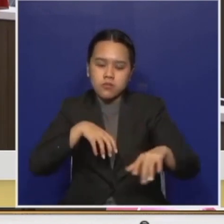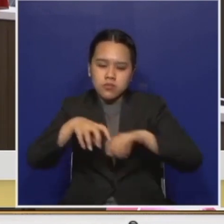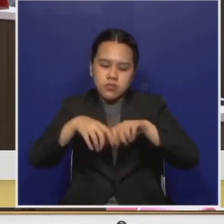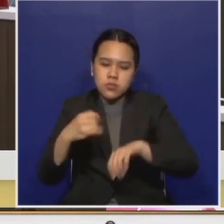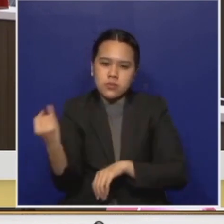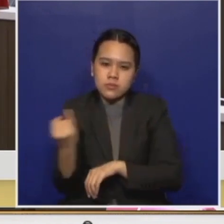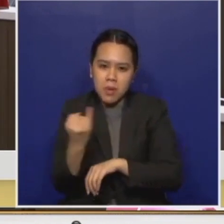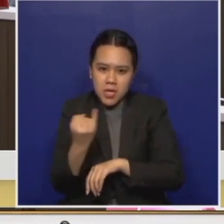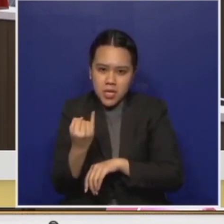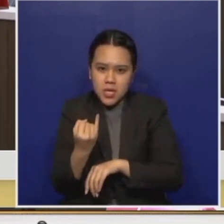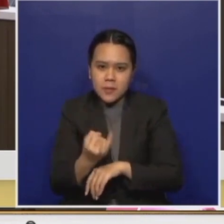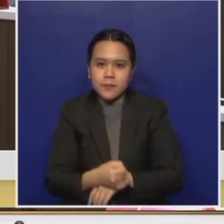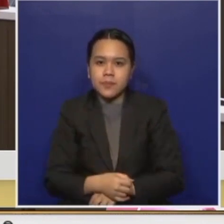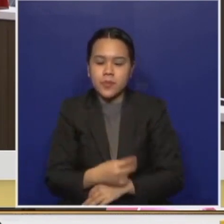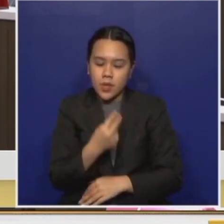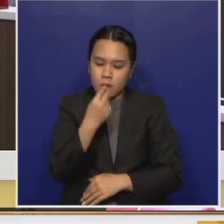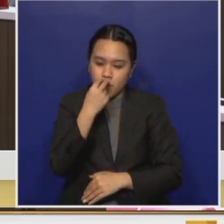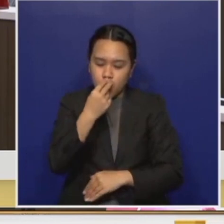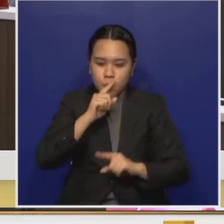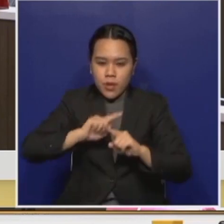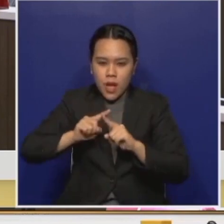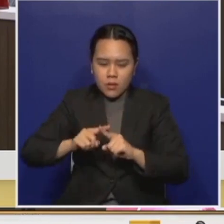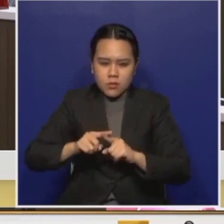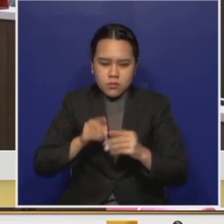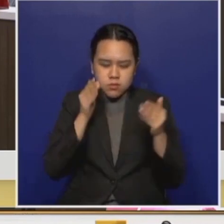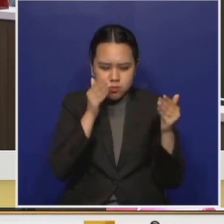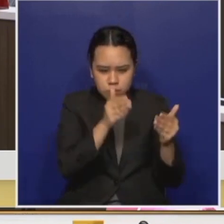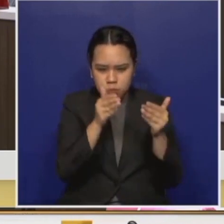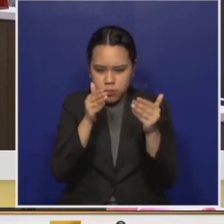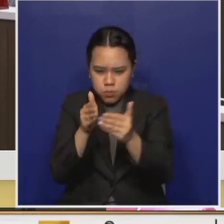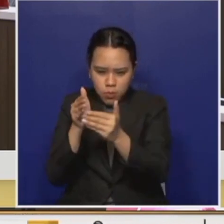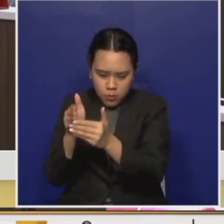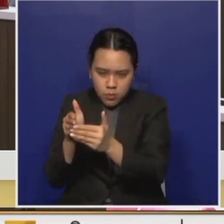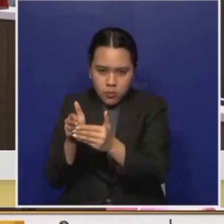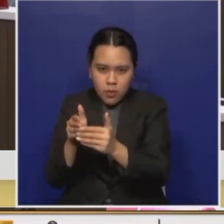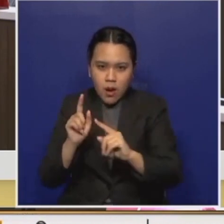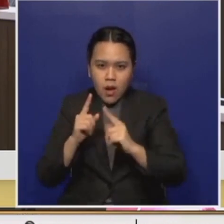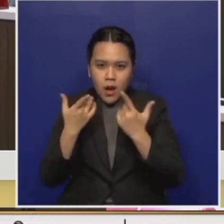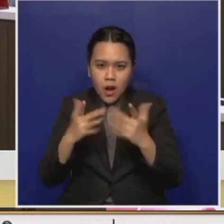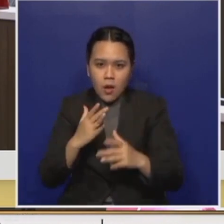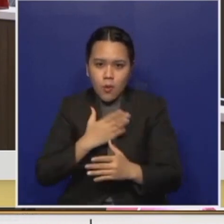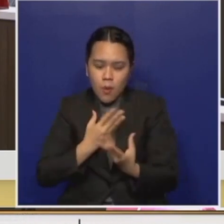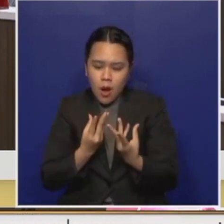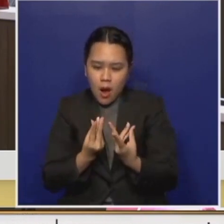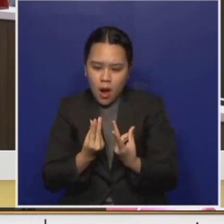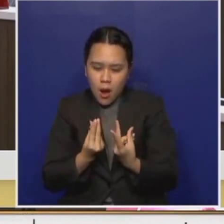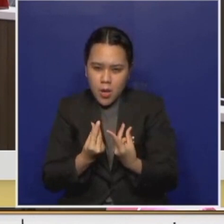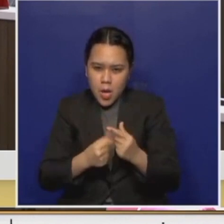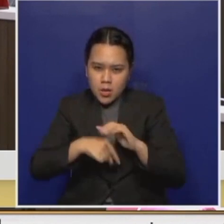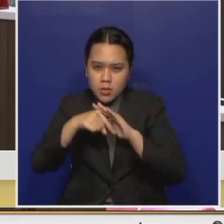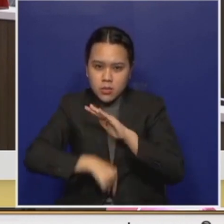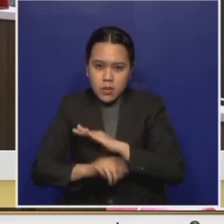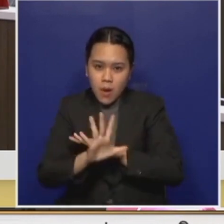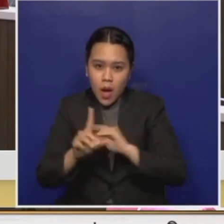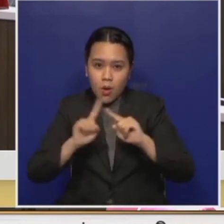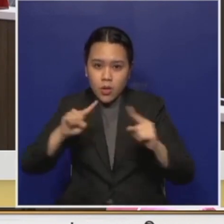มองมิติใดมิติหนึ่มากเกินไปผมไมลงลกคร มิติ นั่นคืออะไรแต่ไม่ได้มองวา